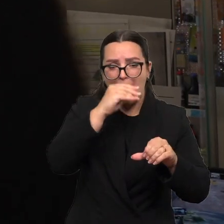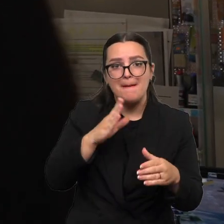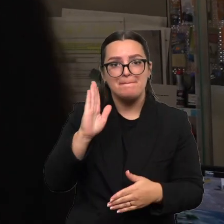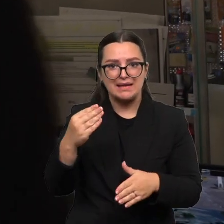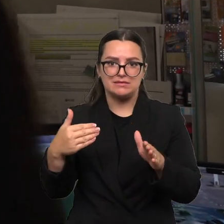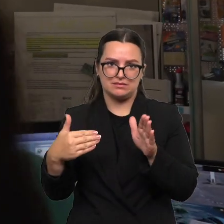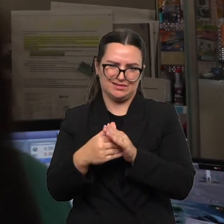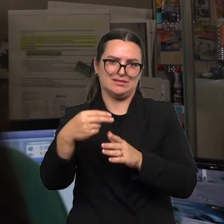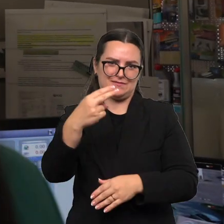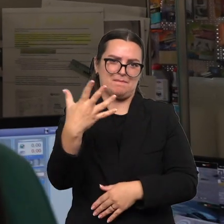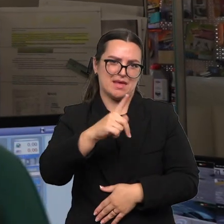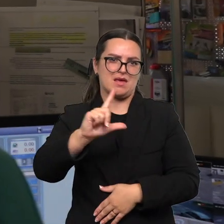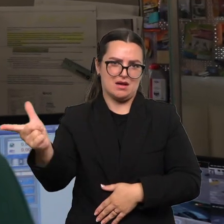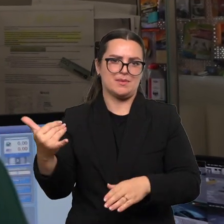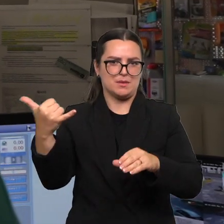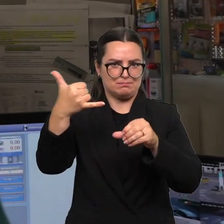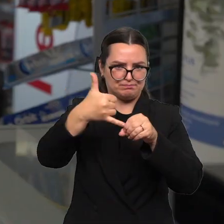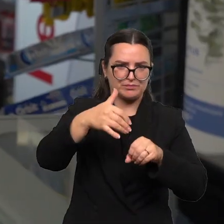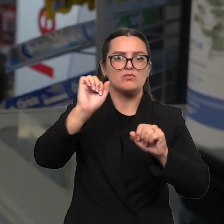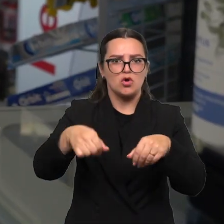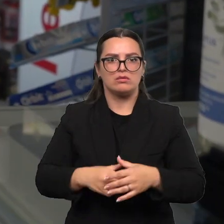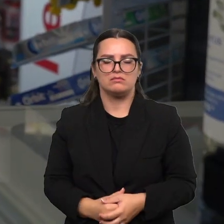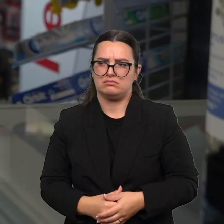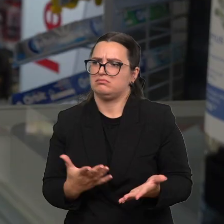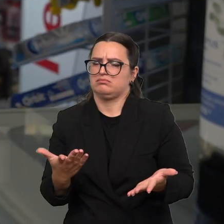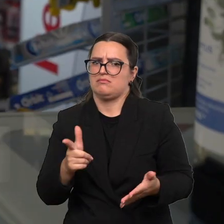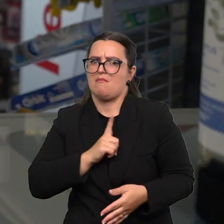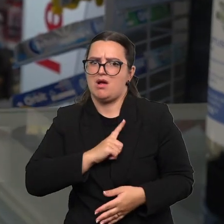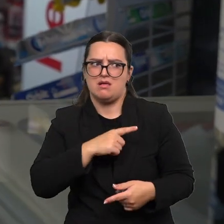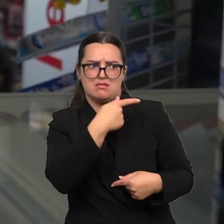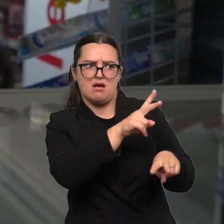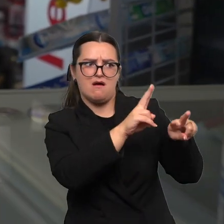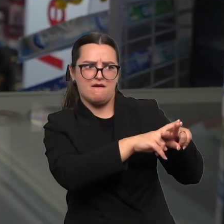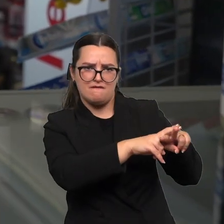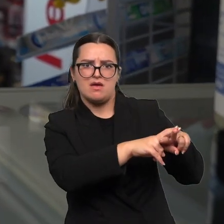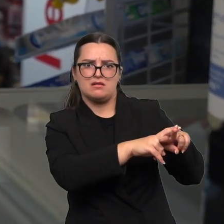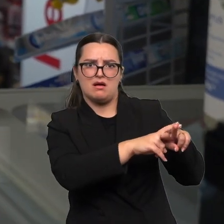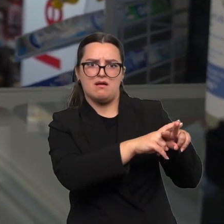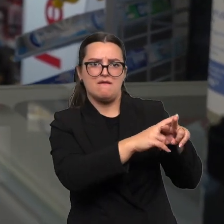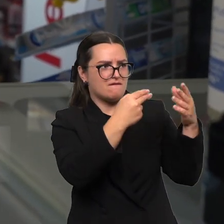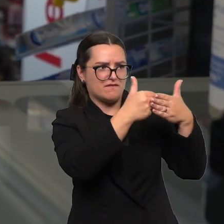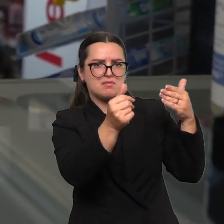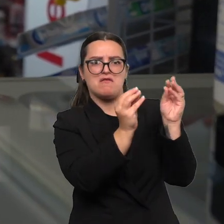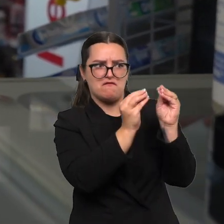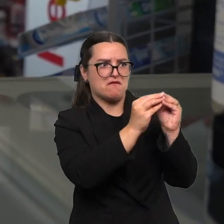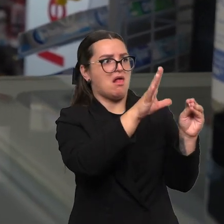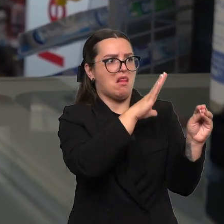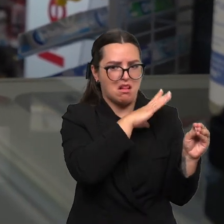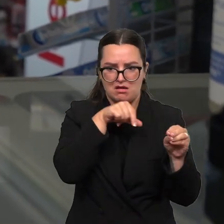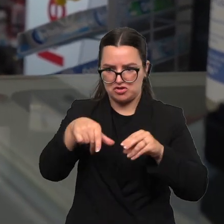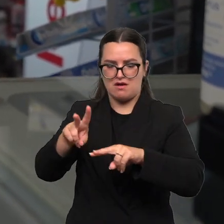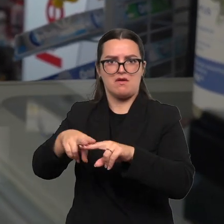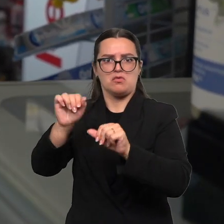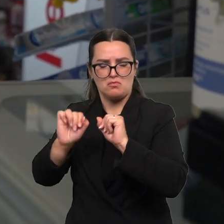ne daugiau negu 25 litrus. Bet pradėkime, o tai kaip jūs galite, jeigu ten va, jūsų tinkle kitoj buvom, sakė, ne,